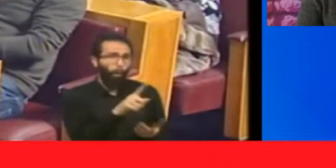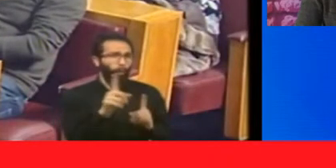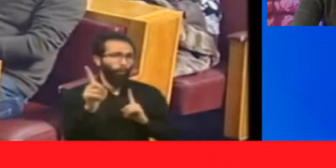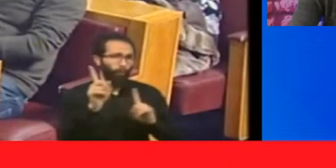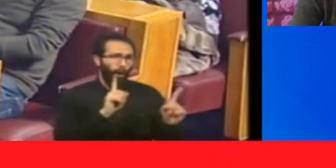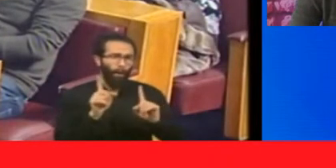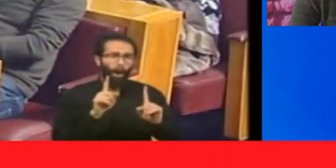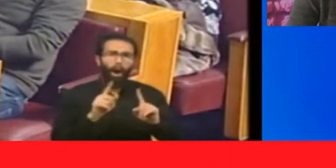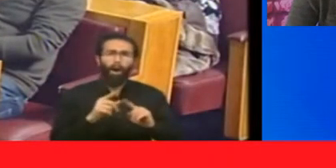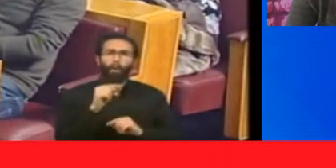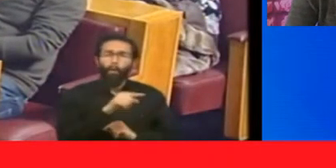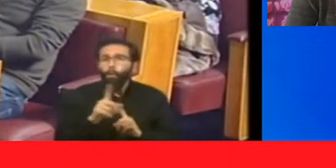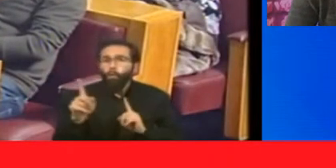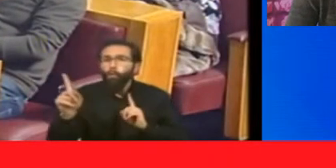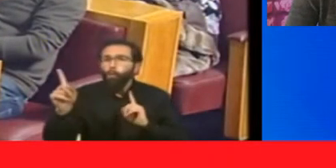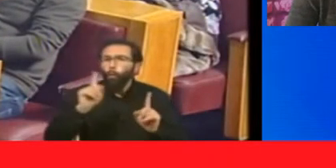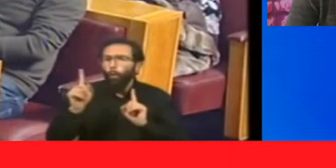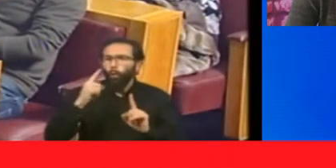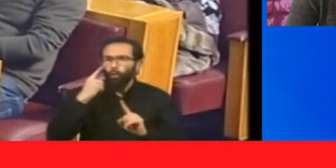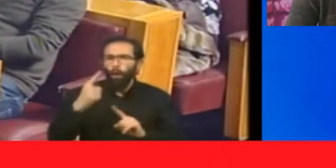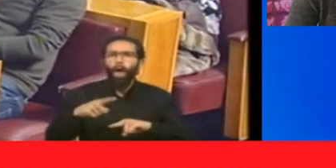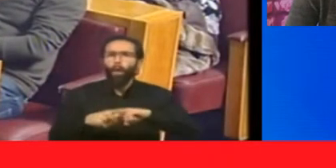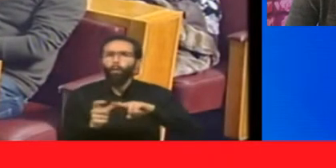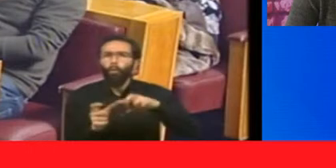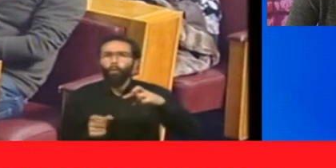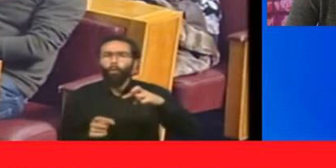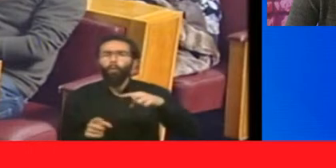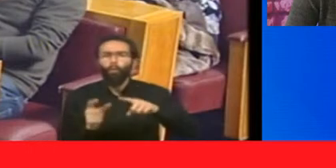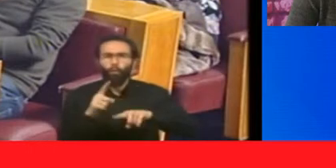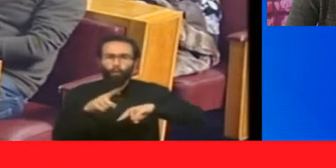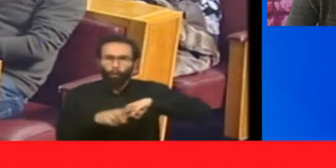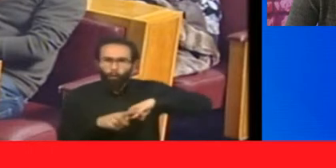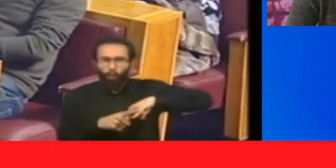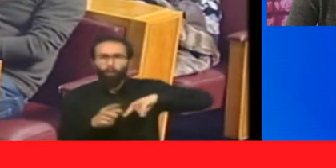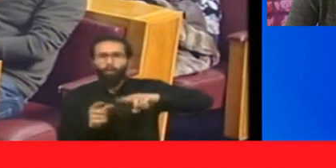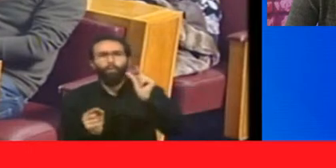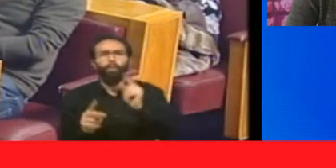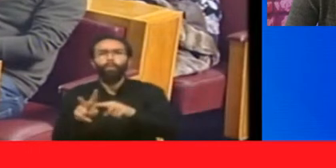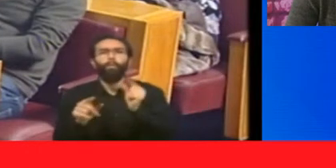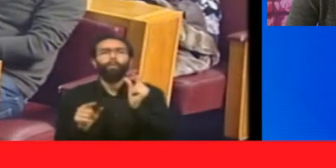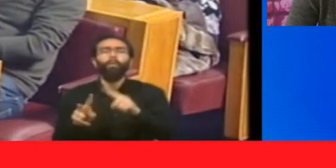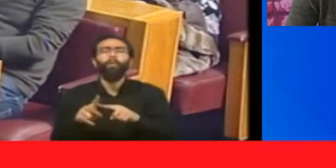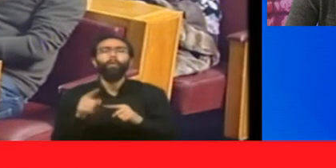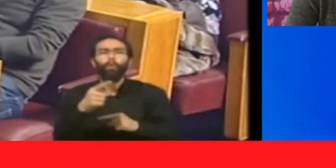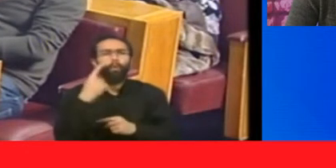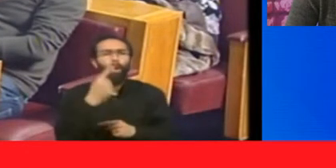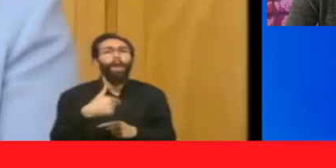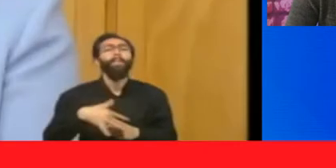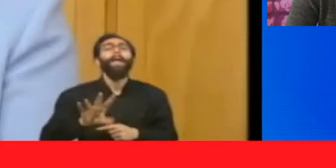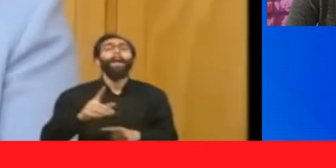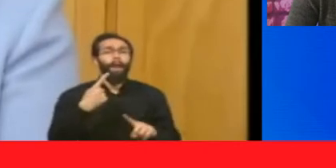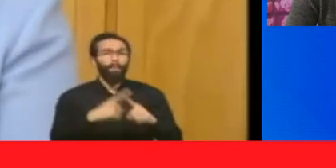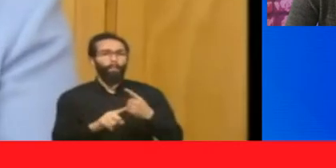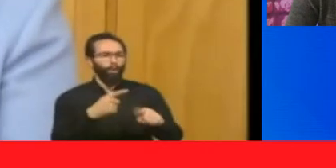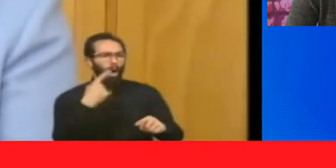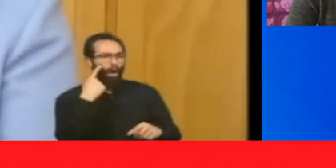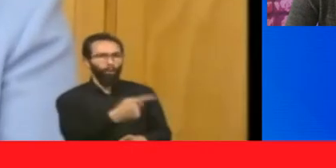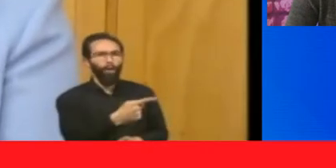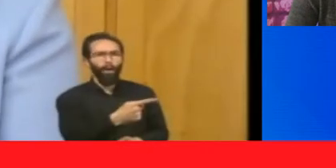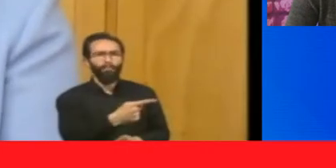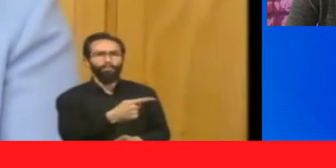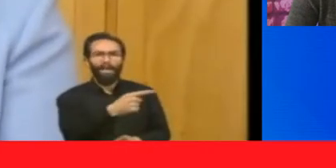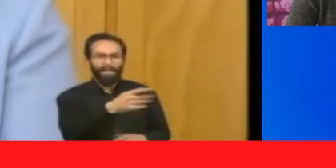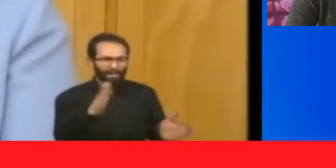dava hukuki bir dava değildir, siyasi bir davadır ve sandıkta kaybetme